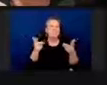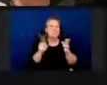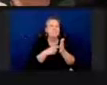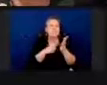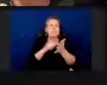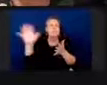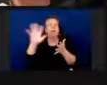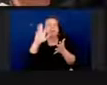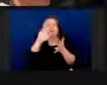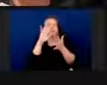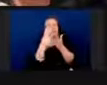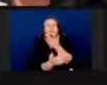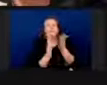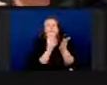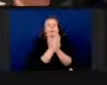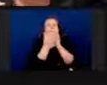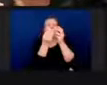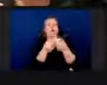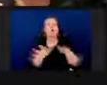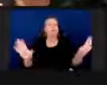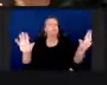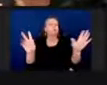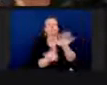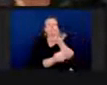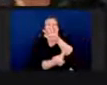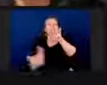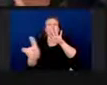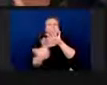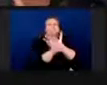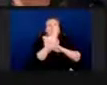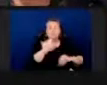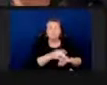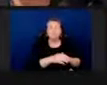هذه المهارات، ويفقدون إلهامهم أيضا.